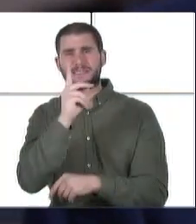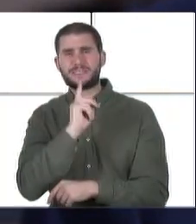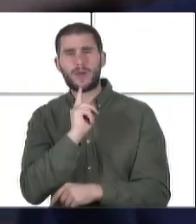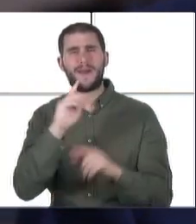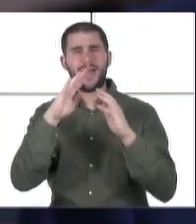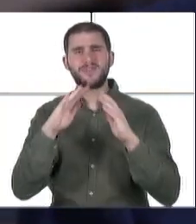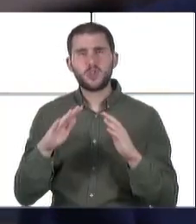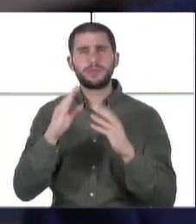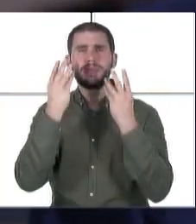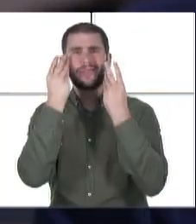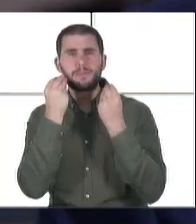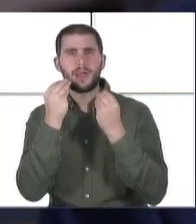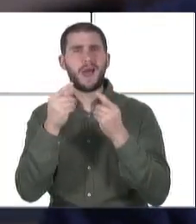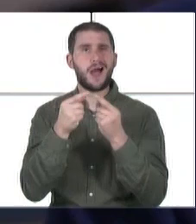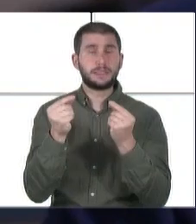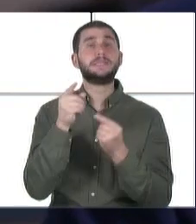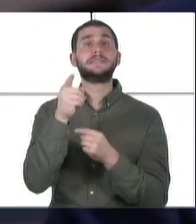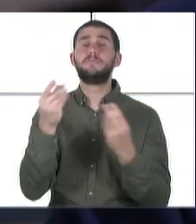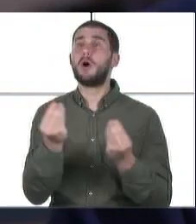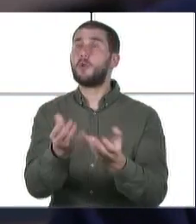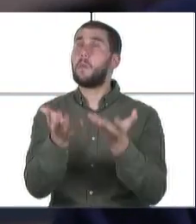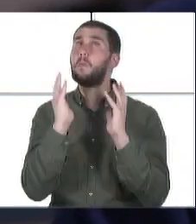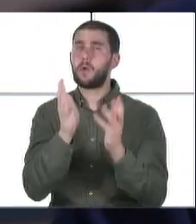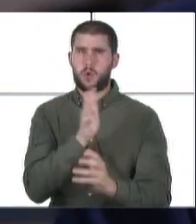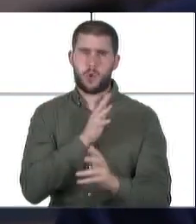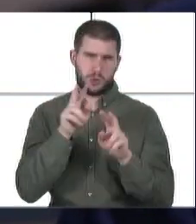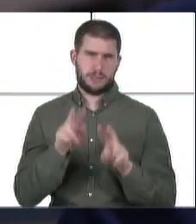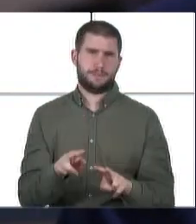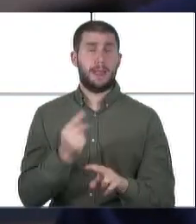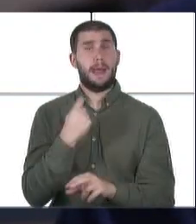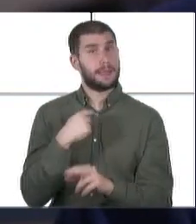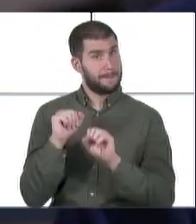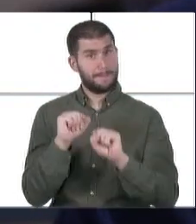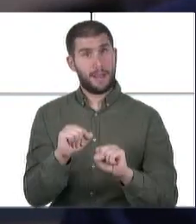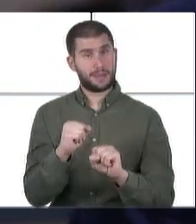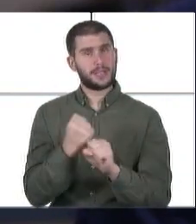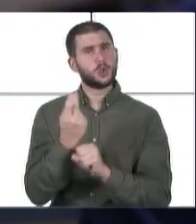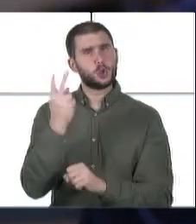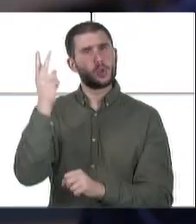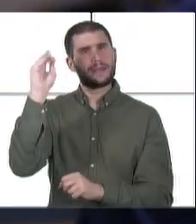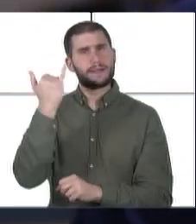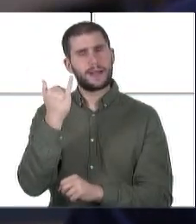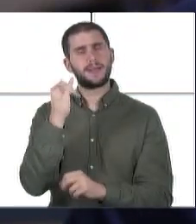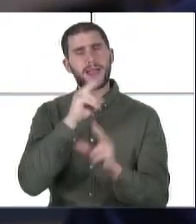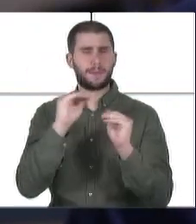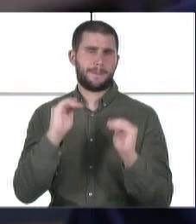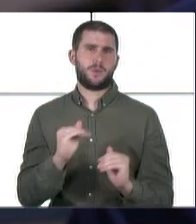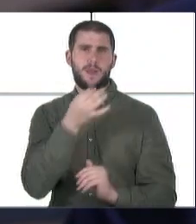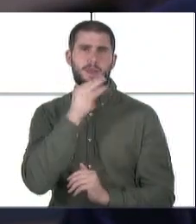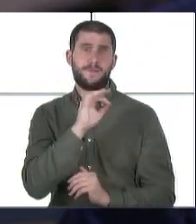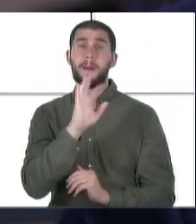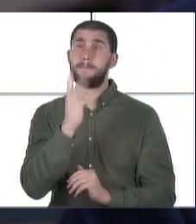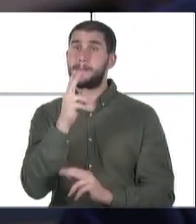בלבנון, בתימן, בעזה. זה דבר מאוד מאוד רציני. אני בעד לעשות יותר, לדבר פחות. ואיפה